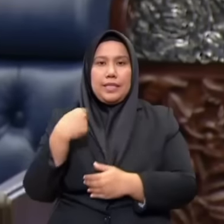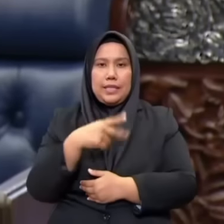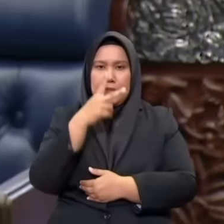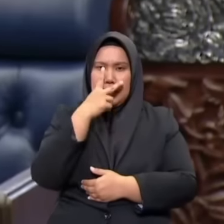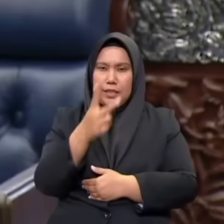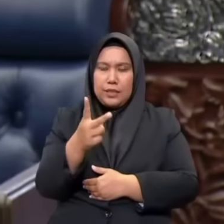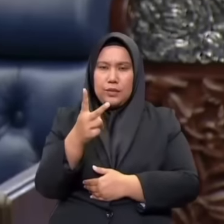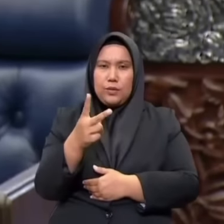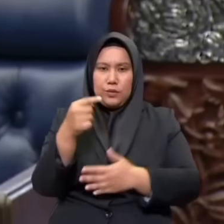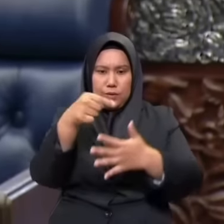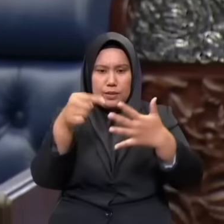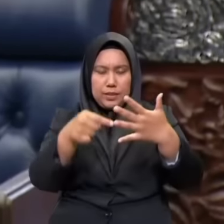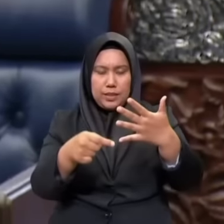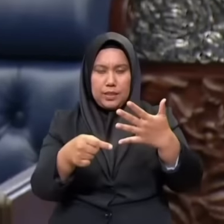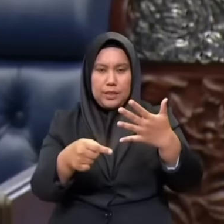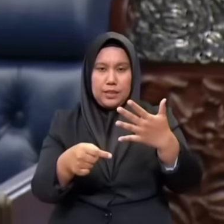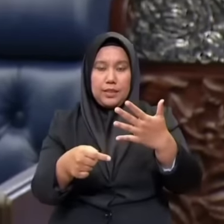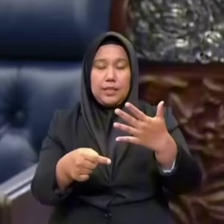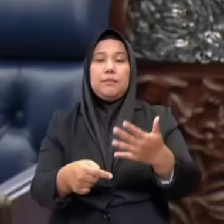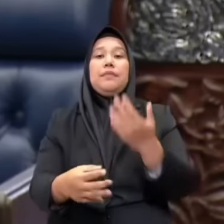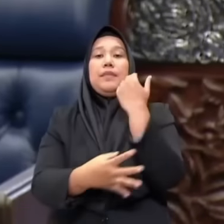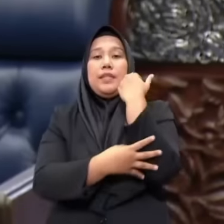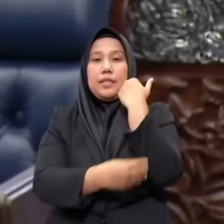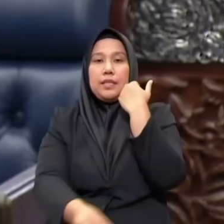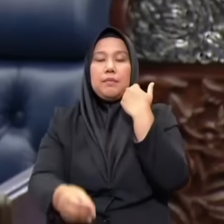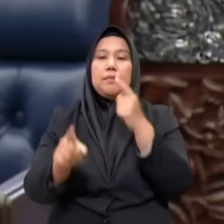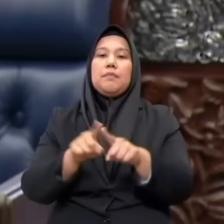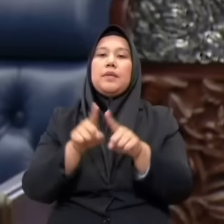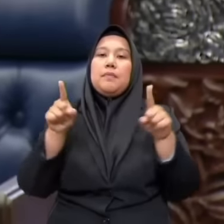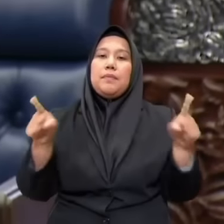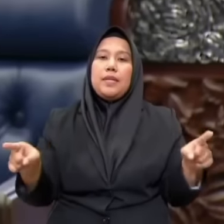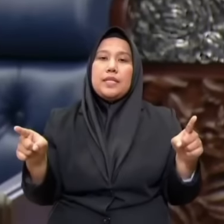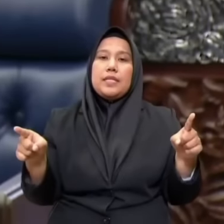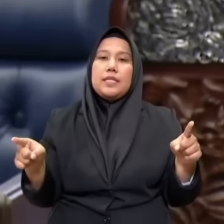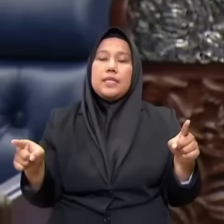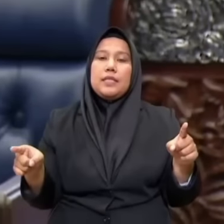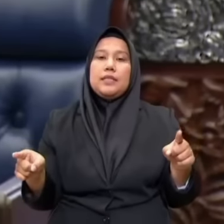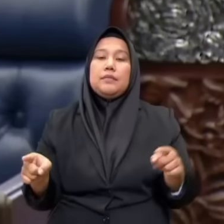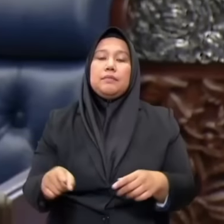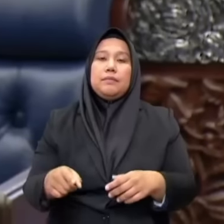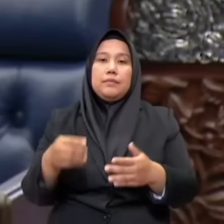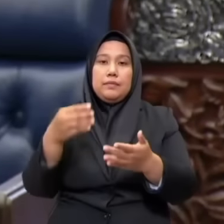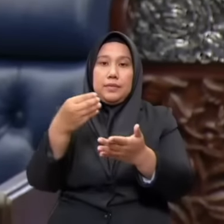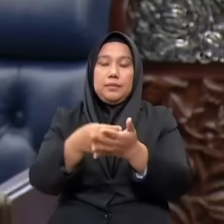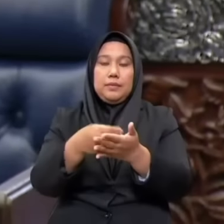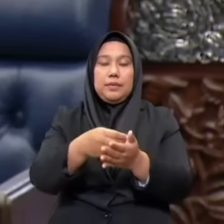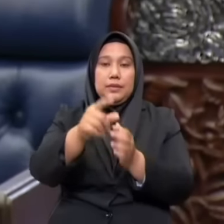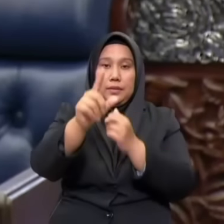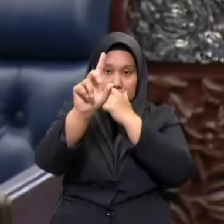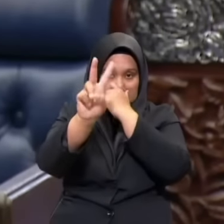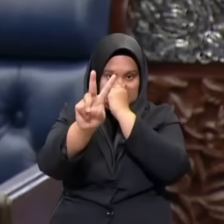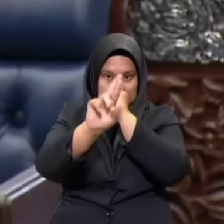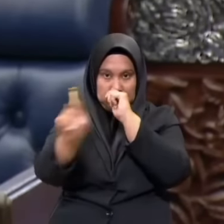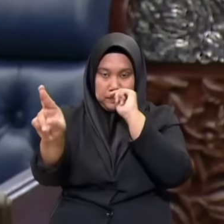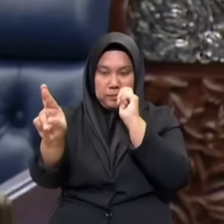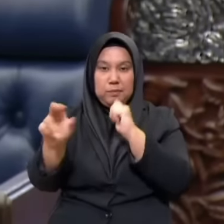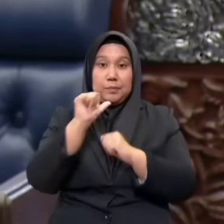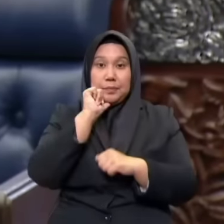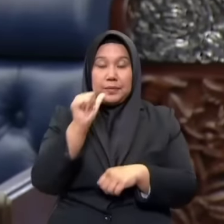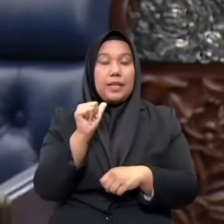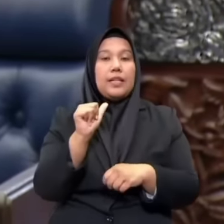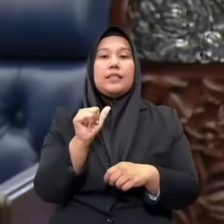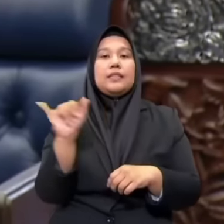ciri kemiskinan itu juga berbeza antara wilayah dan pendapatan RM2,000 di desa sudah tentu tidak sama nilainya